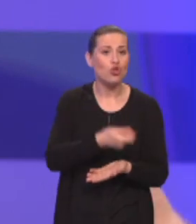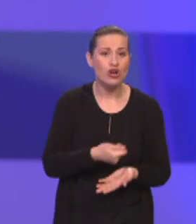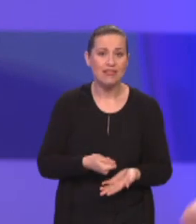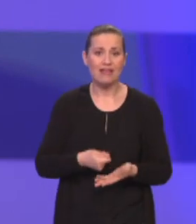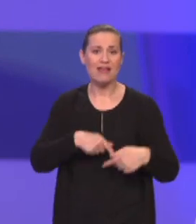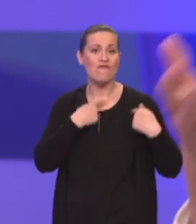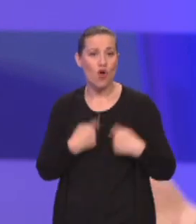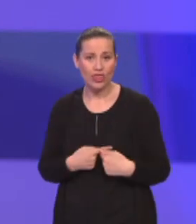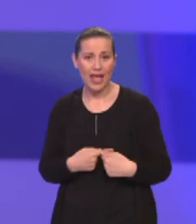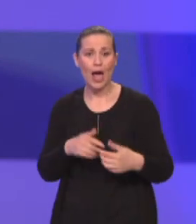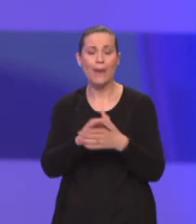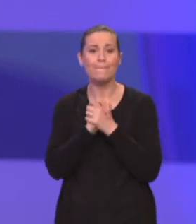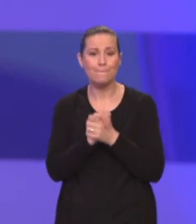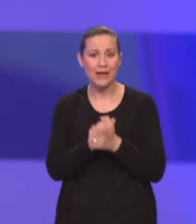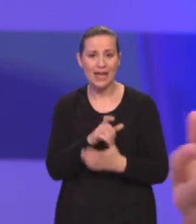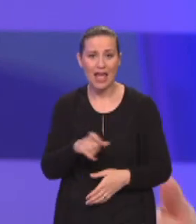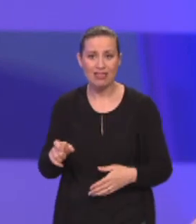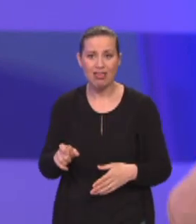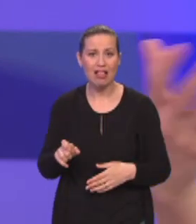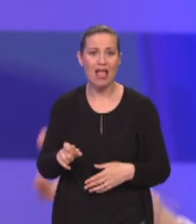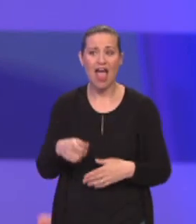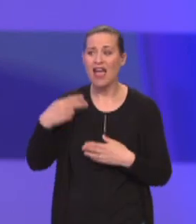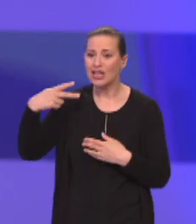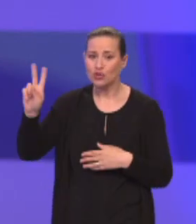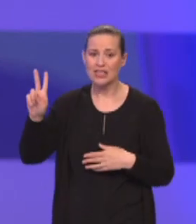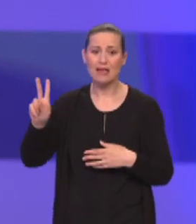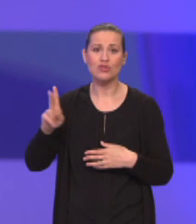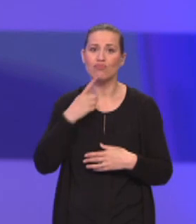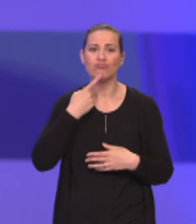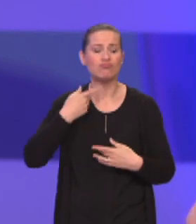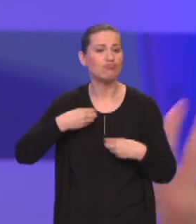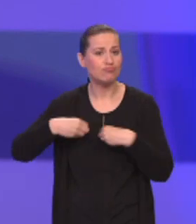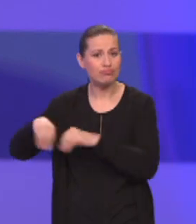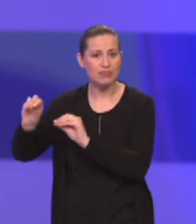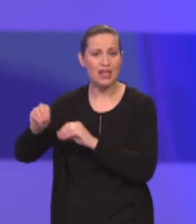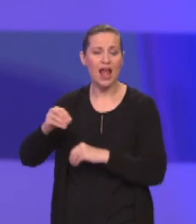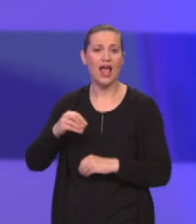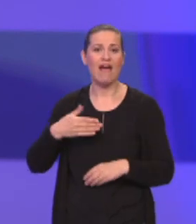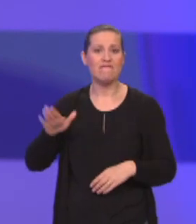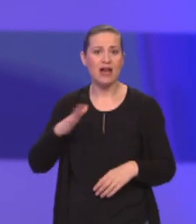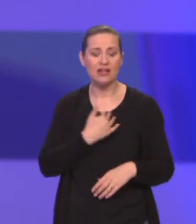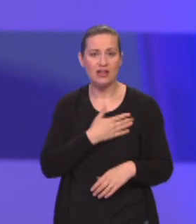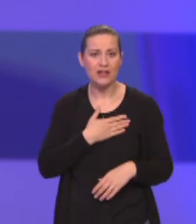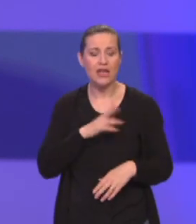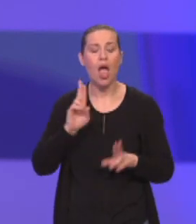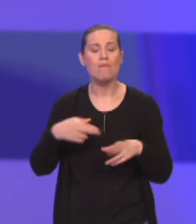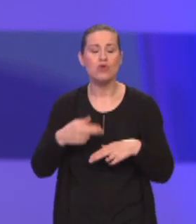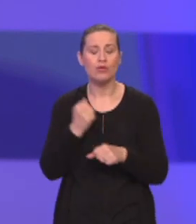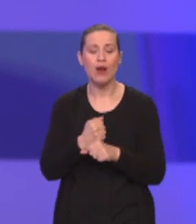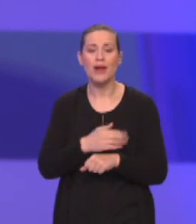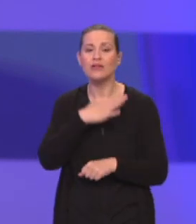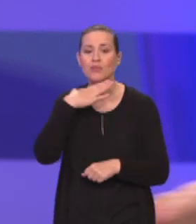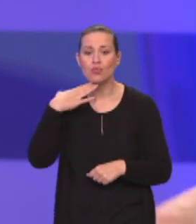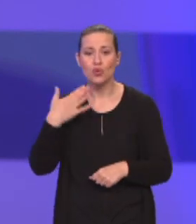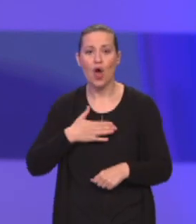volonteri, i prijatelji, zajedno sa našim inozemstvom, našim iseljeničkim organizacijama, uistinu možemo napraviti puno, i naša